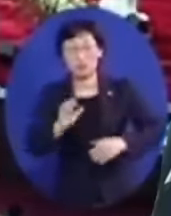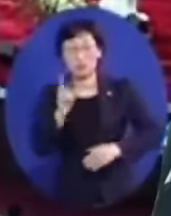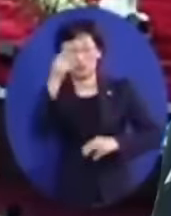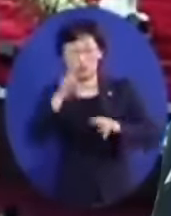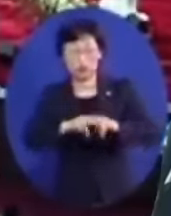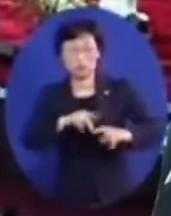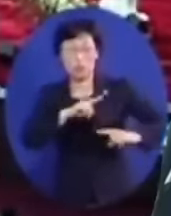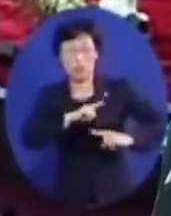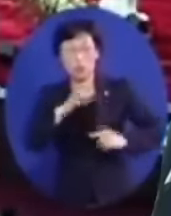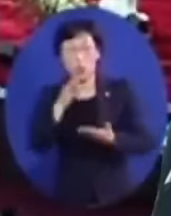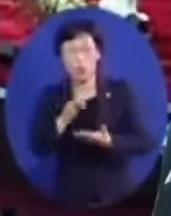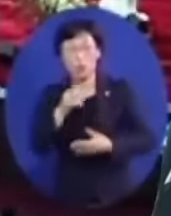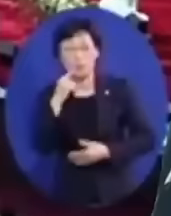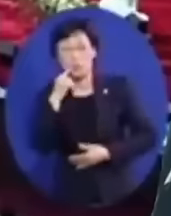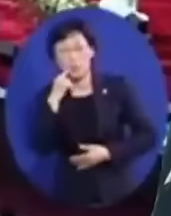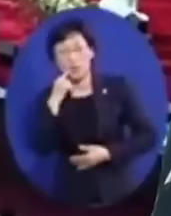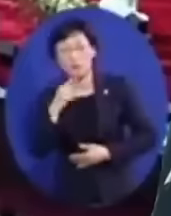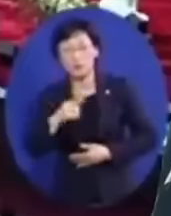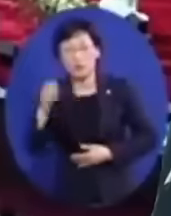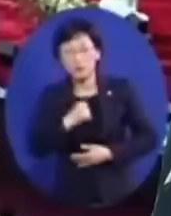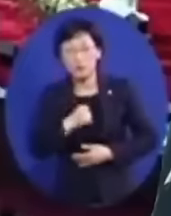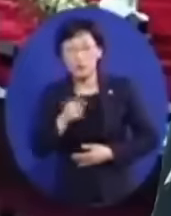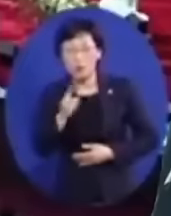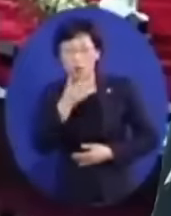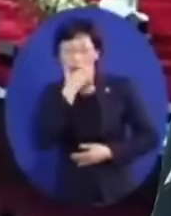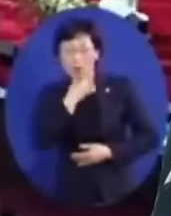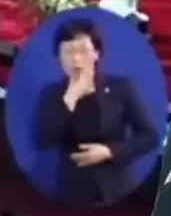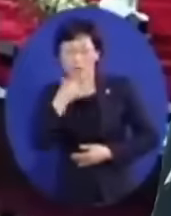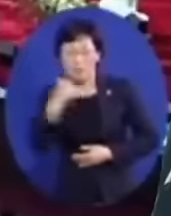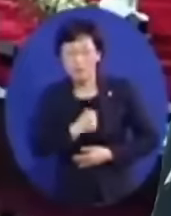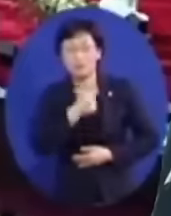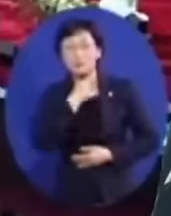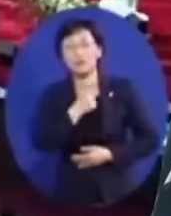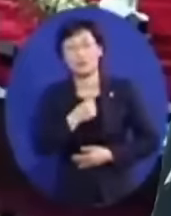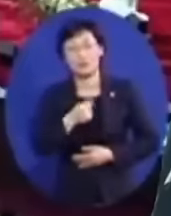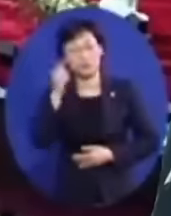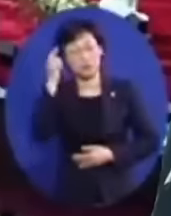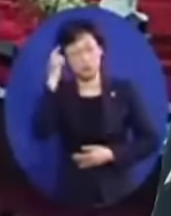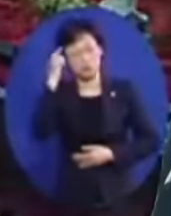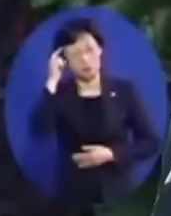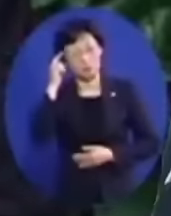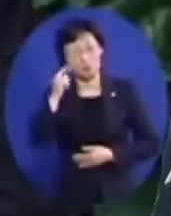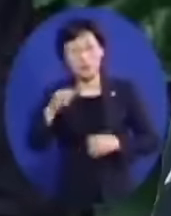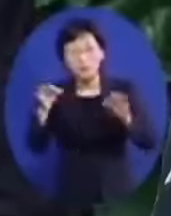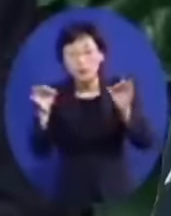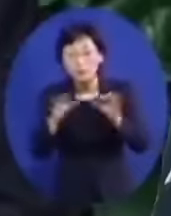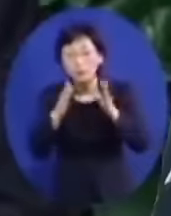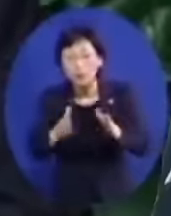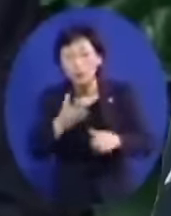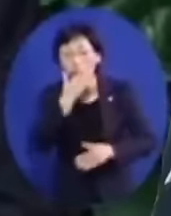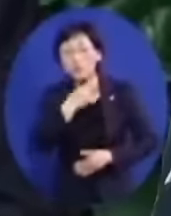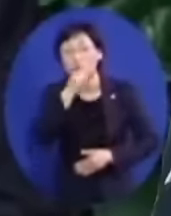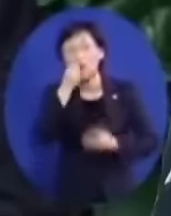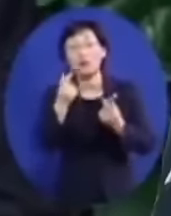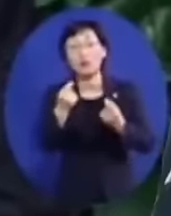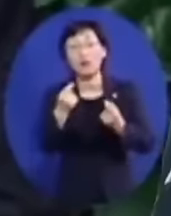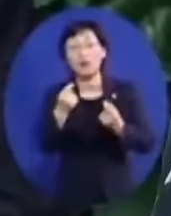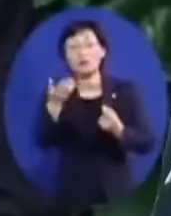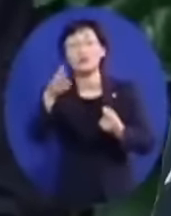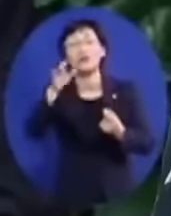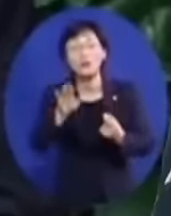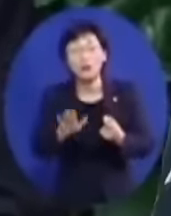명예나 돈이나 쾌락을 가지고 행복을 얻으려고 하는 것입니다. 잠시 동안 행복이 있는 것 같습니다.